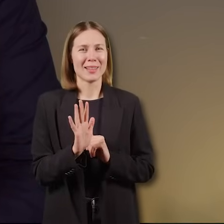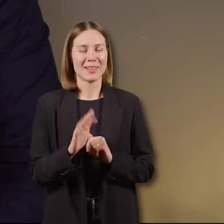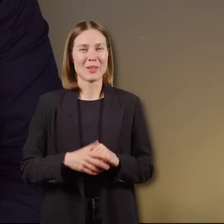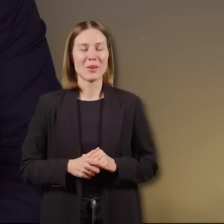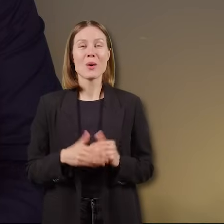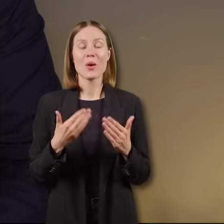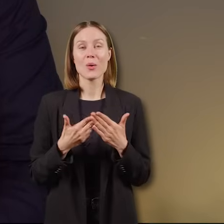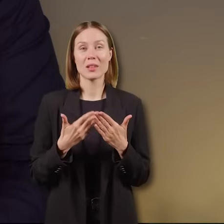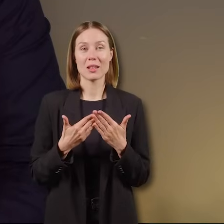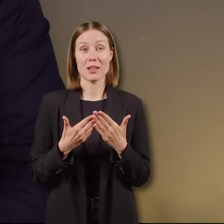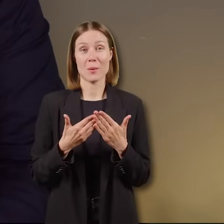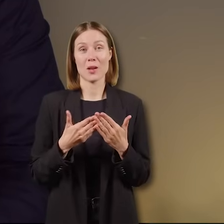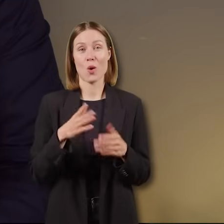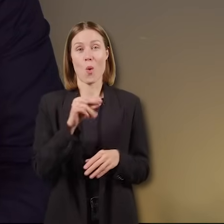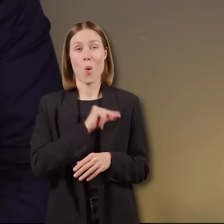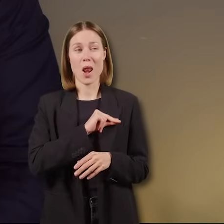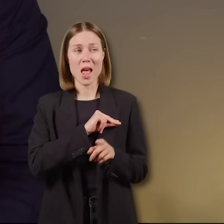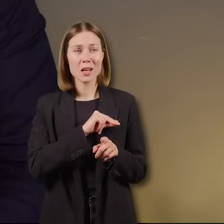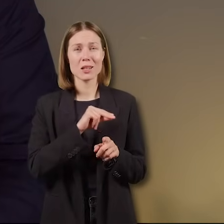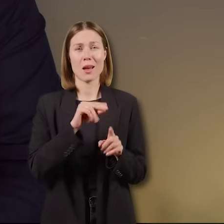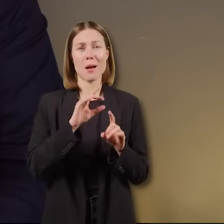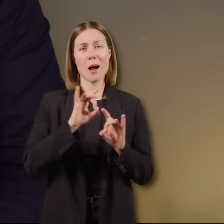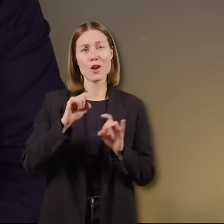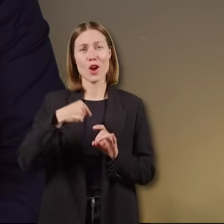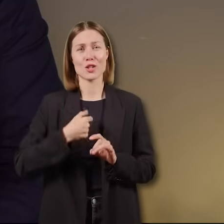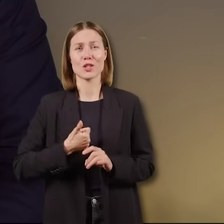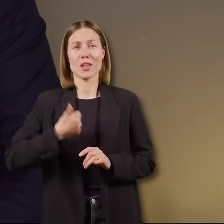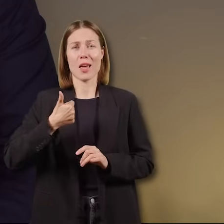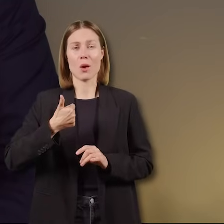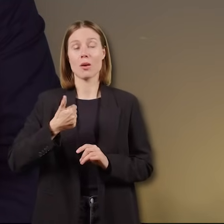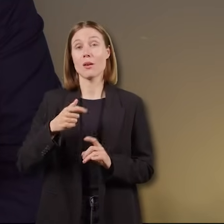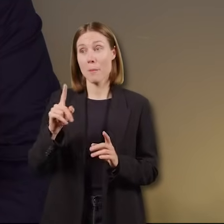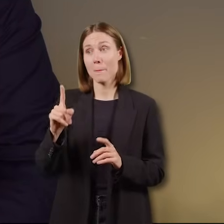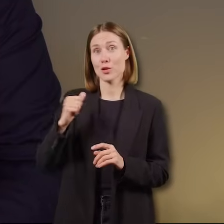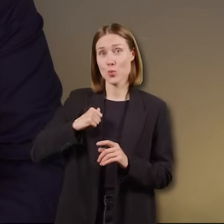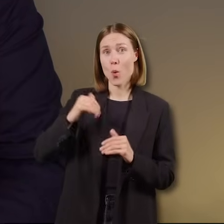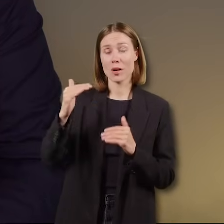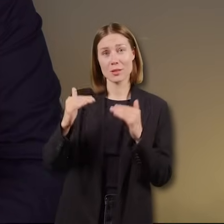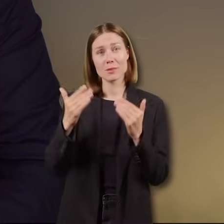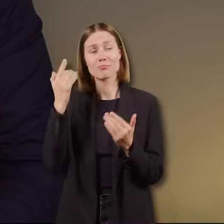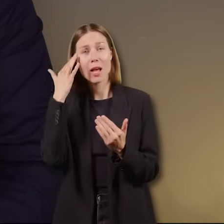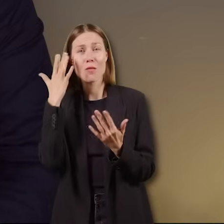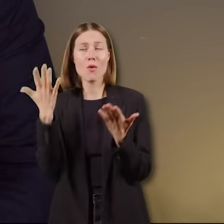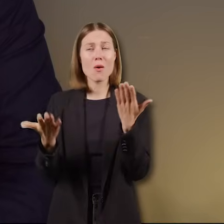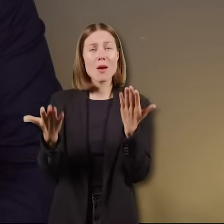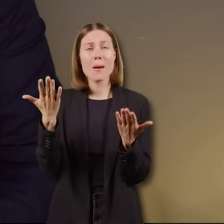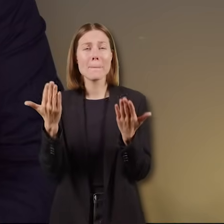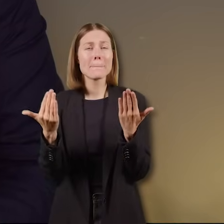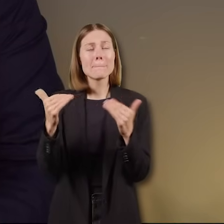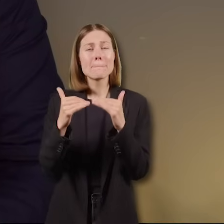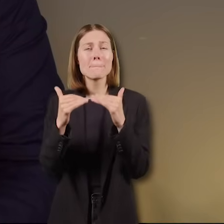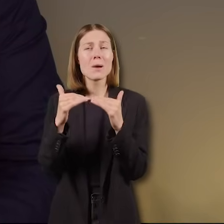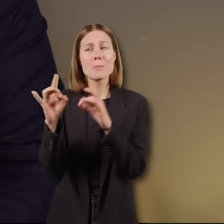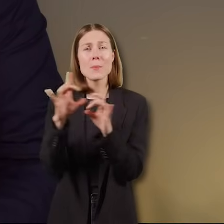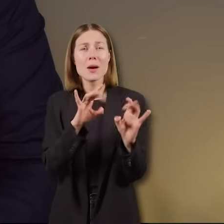tikrųjų prieš kolegę aiškint, kad tu čia geresnis, iš tikrųjų... Dabar žmonės sveria, mužiūri ir galvoja, kaip čia man palyginti šitų žmonių,